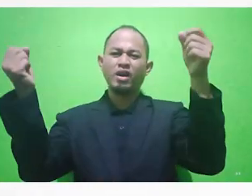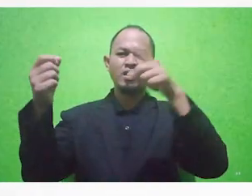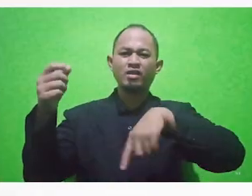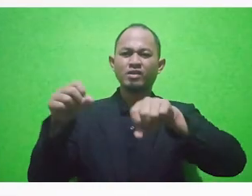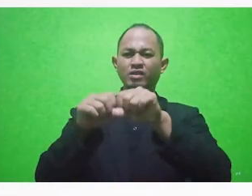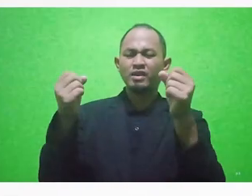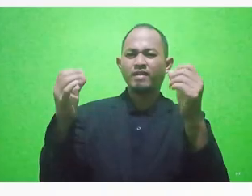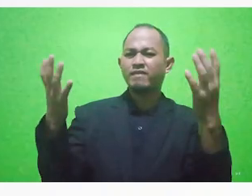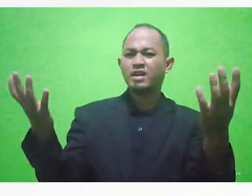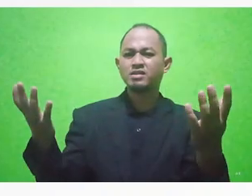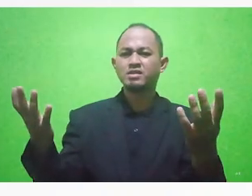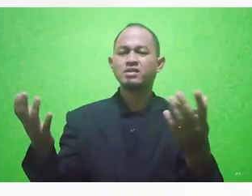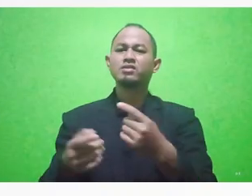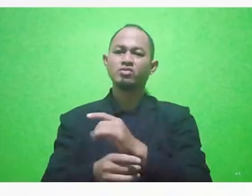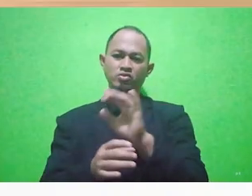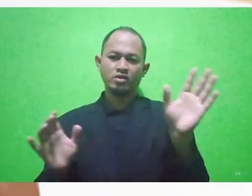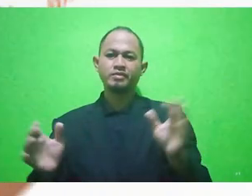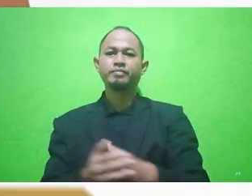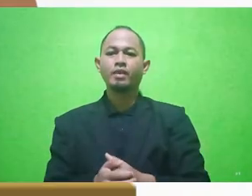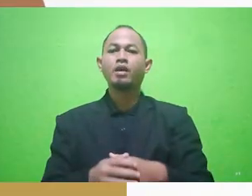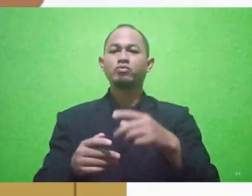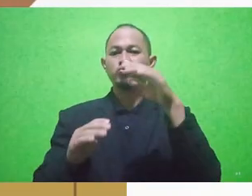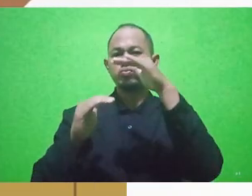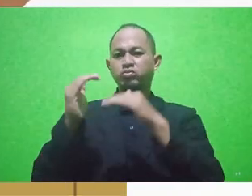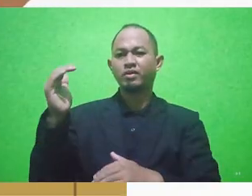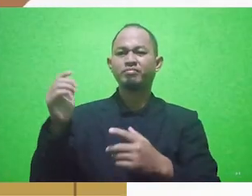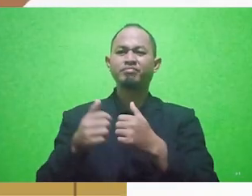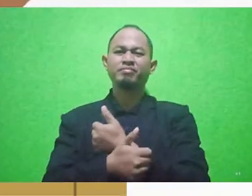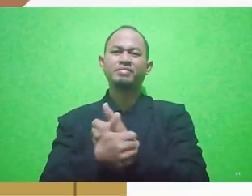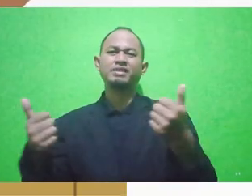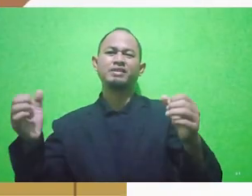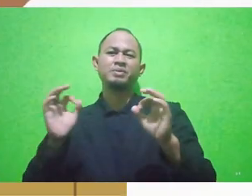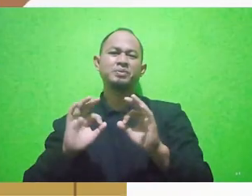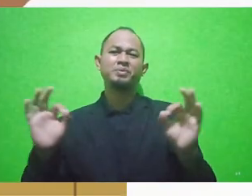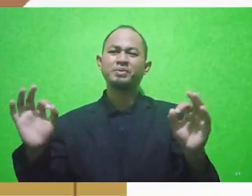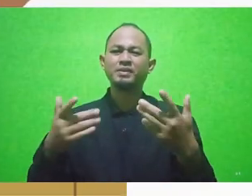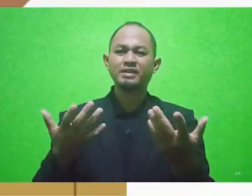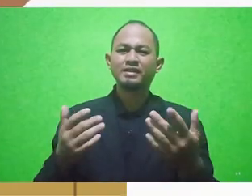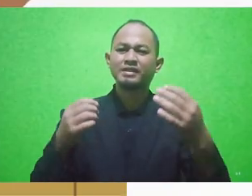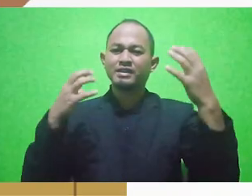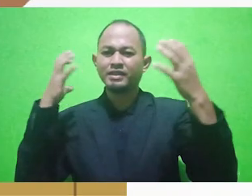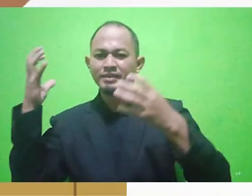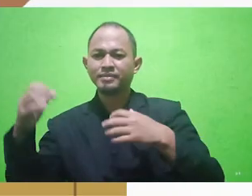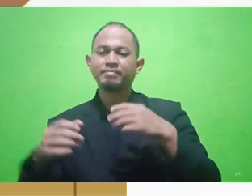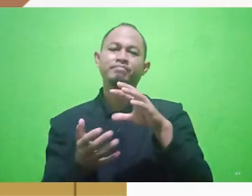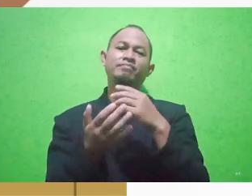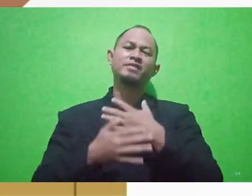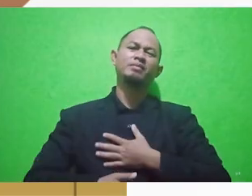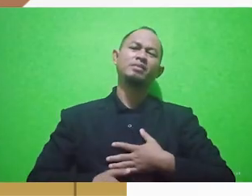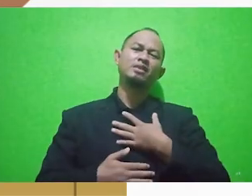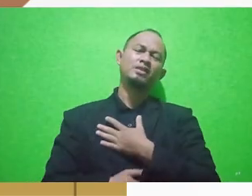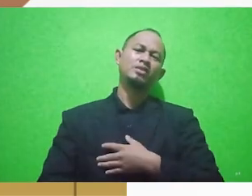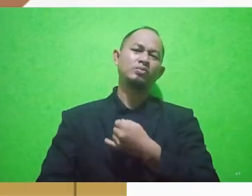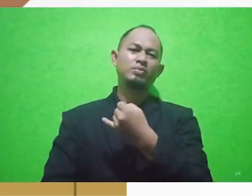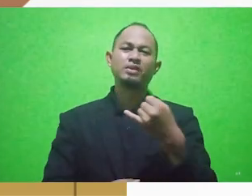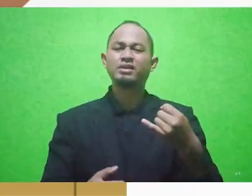pendidikan. Selain itu, berkurangnya air bersih dan cepatnya penyebaran virus sehingga membuat satuan pendidikan tidak lagi menjadi tempat yang